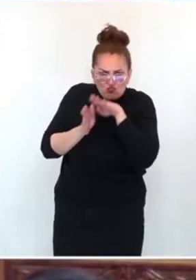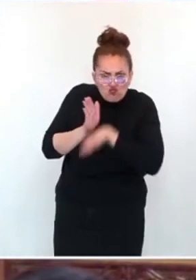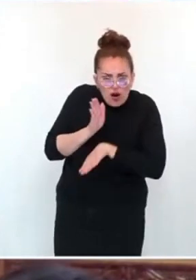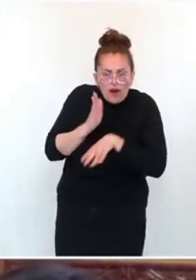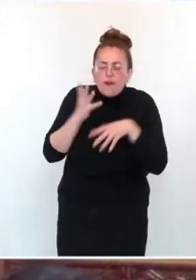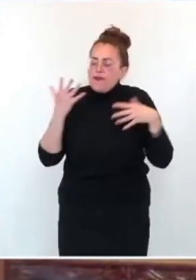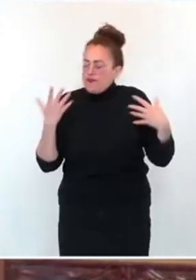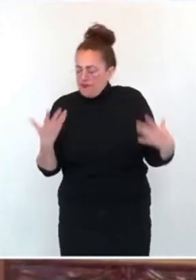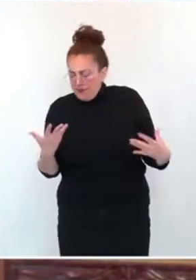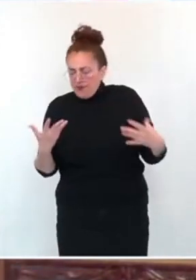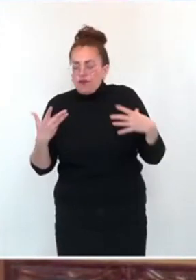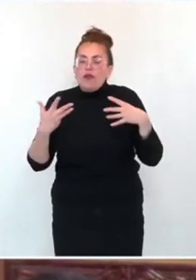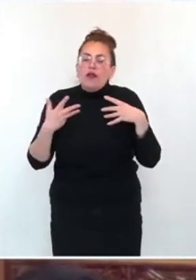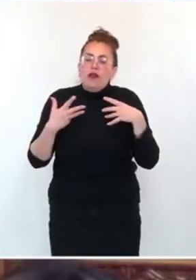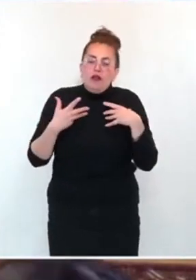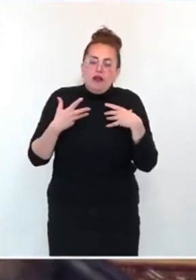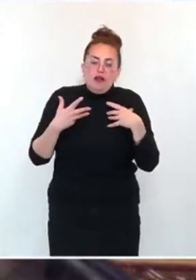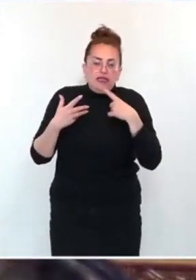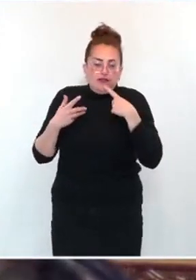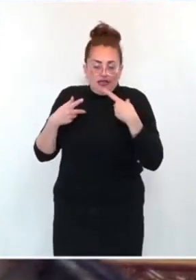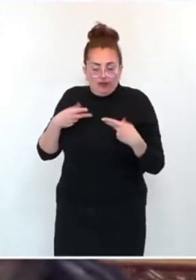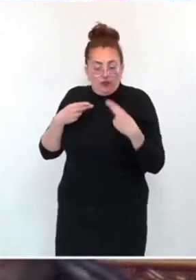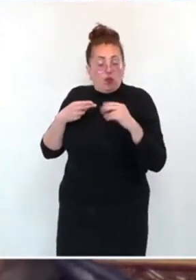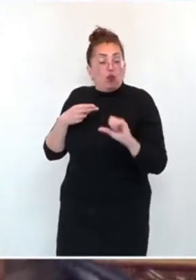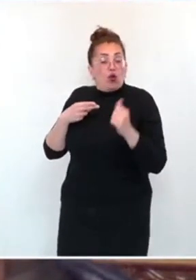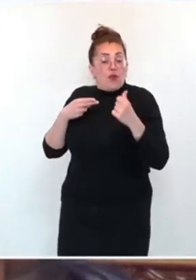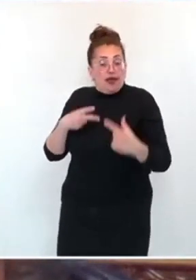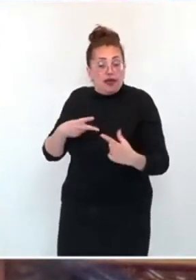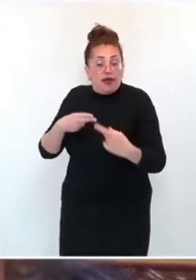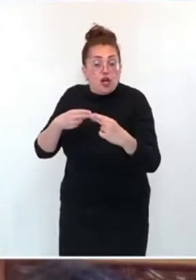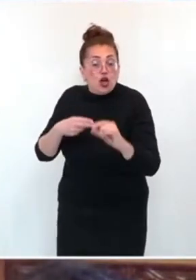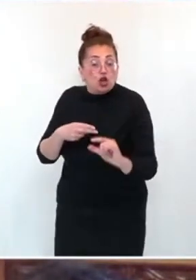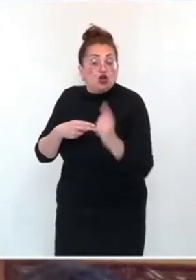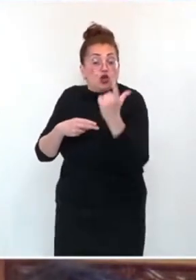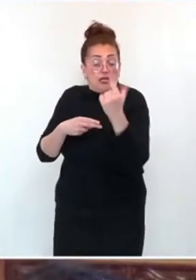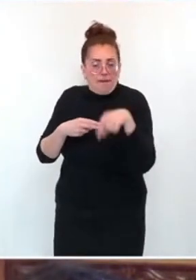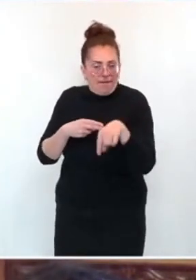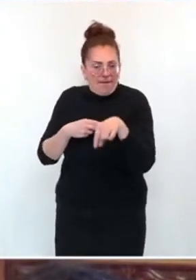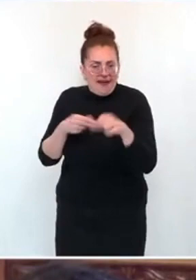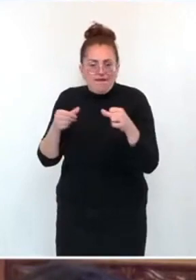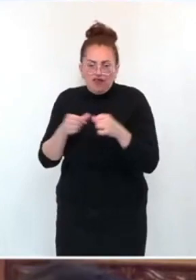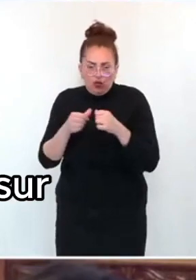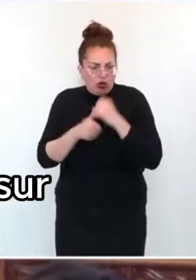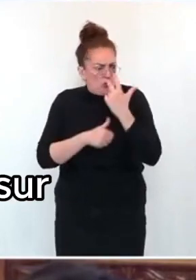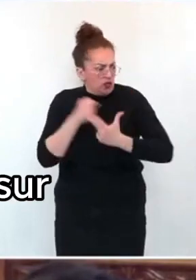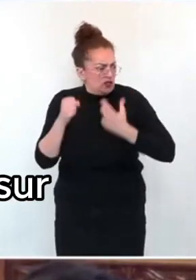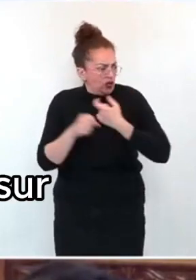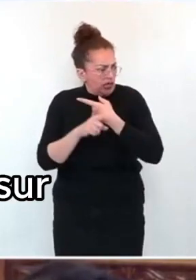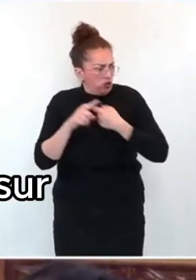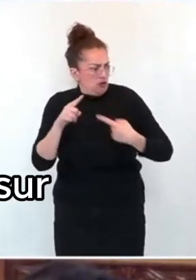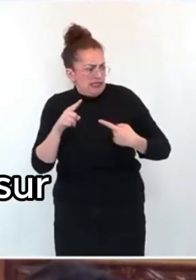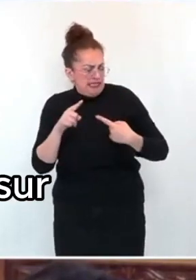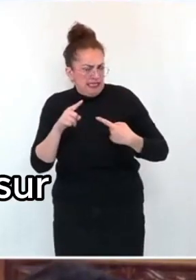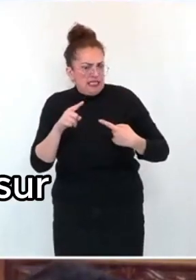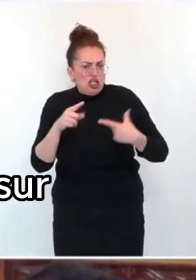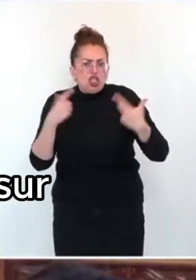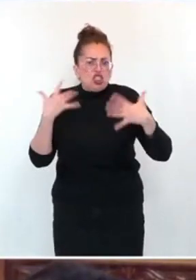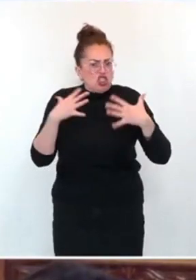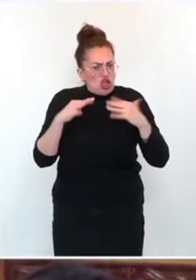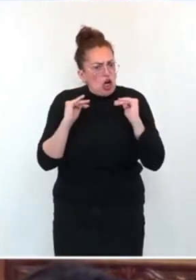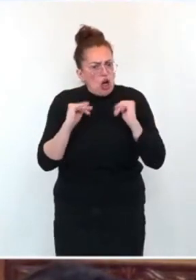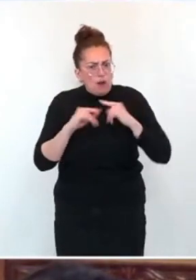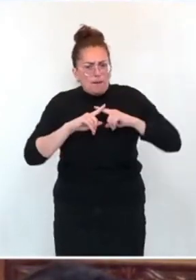nombre de choses, mais nous n'avons pas attendu la signature de ce nouveau protocole, puisque depuis 3 ans et demi maintenant, nous avons obtenu un certain nombre d'avancées